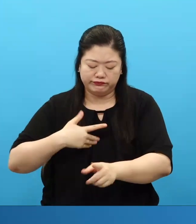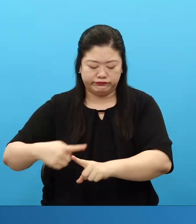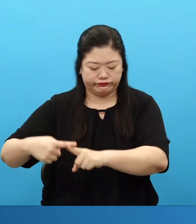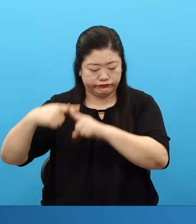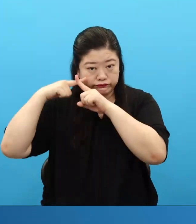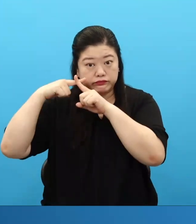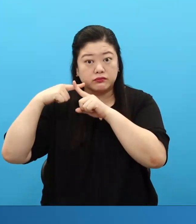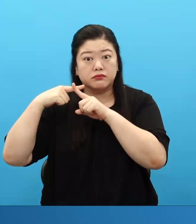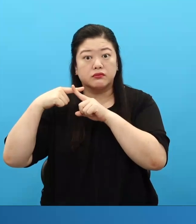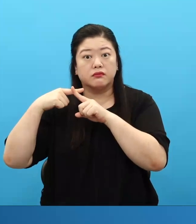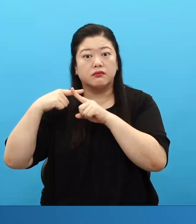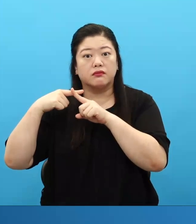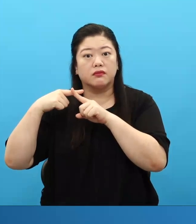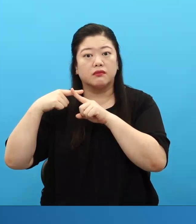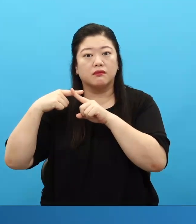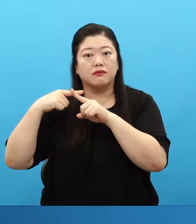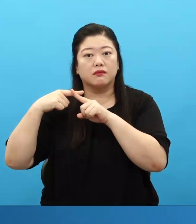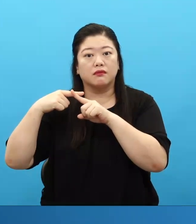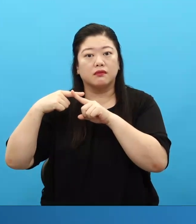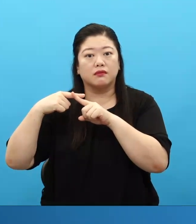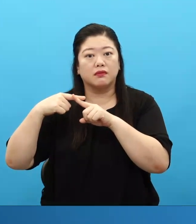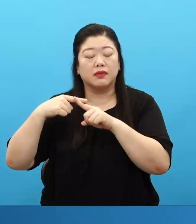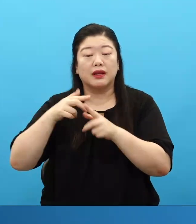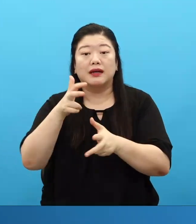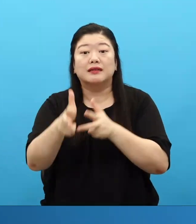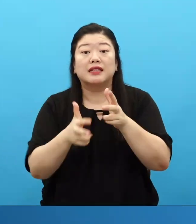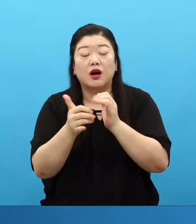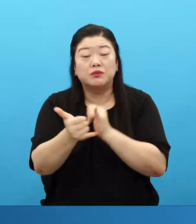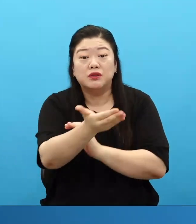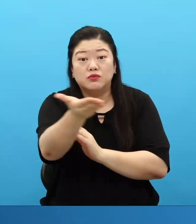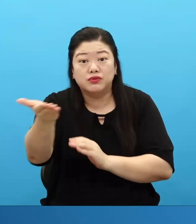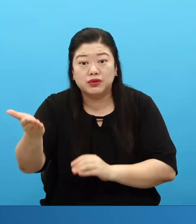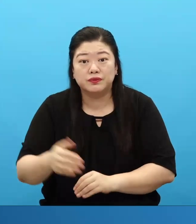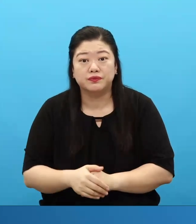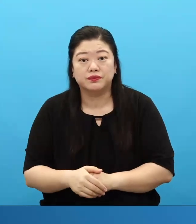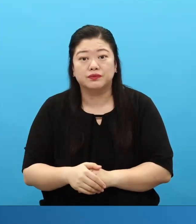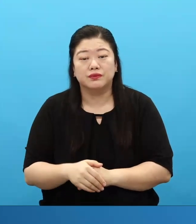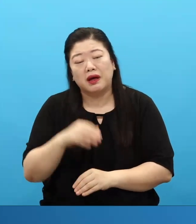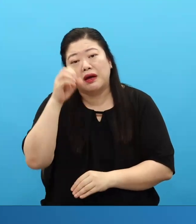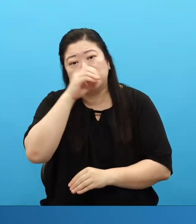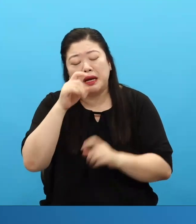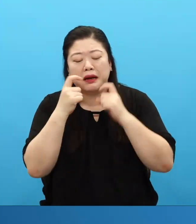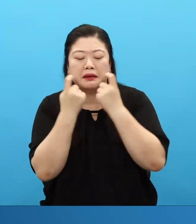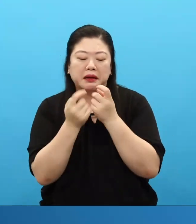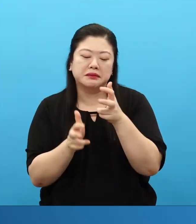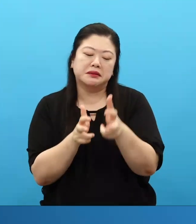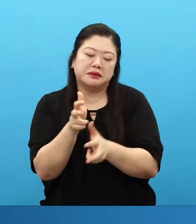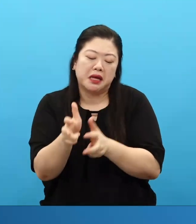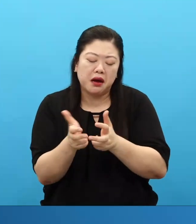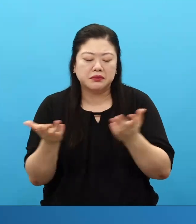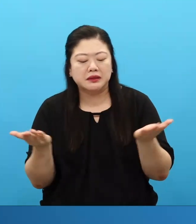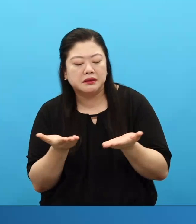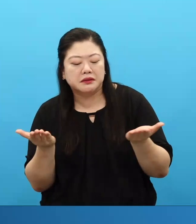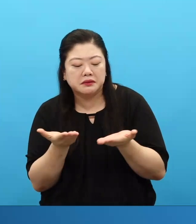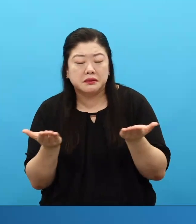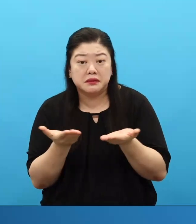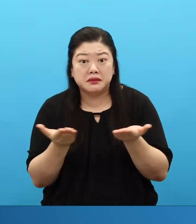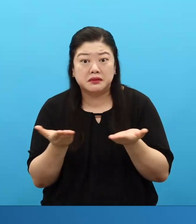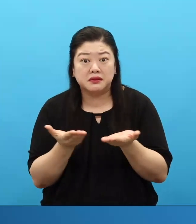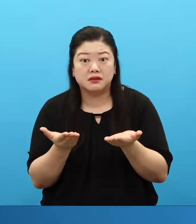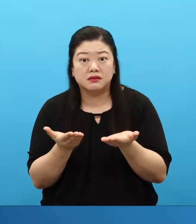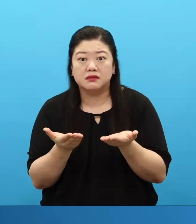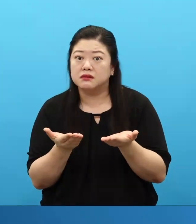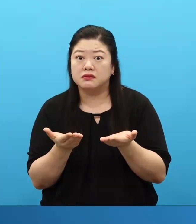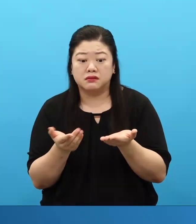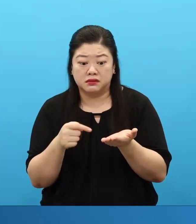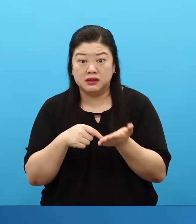요걸 사람이 찾으시라. This is what the business people must find. 그냥 산업할 일이 아니고 내가 진짜 하나님의 응답 이 힘을 가지고 선교해야 될 거 Now, you're